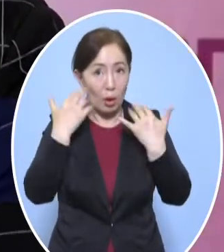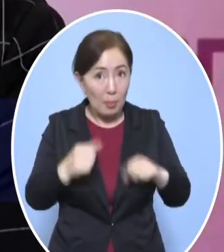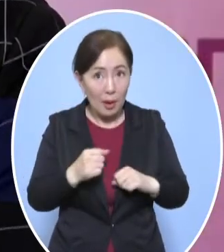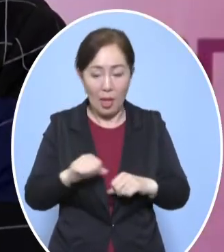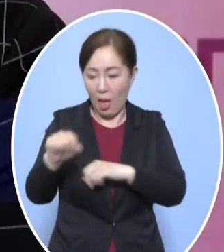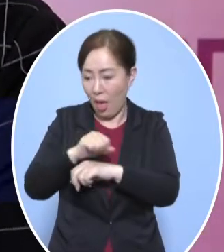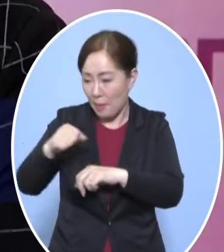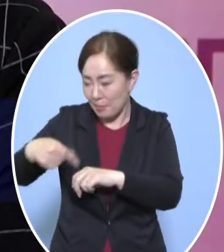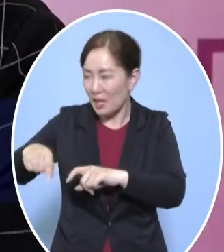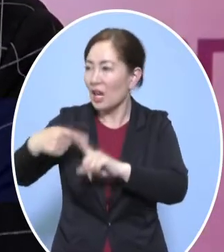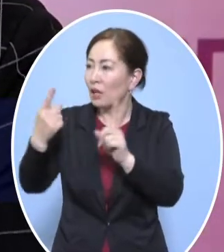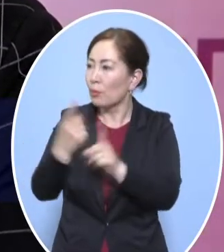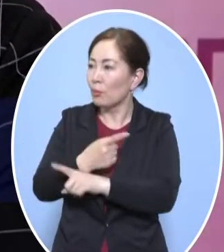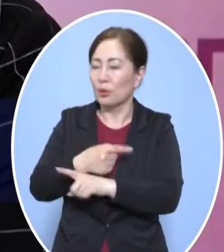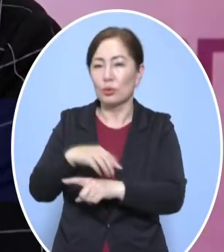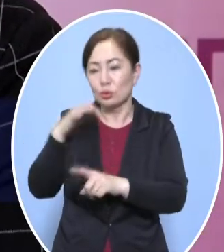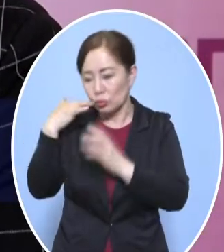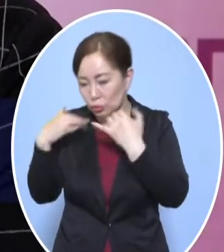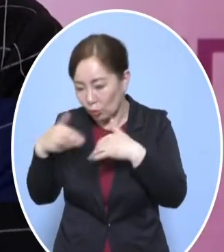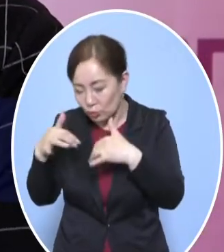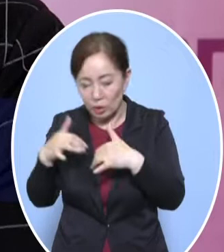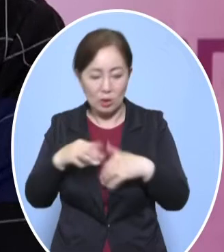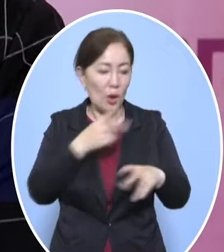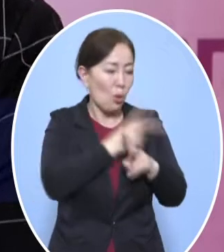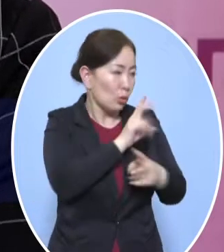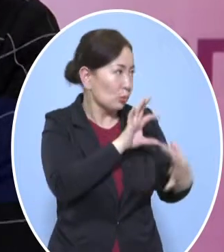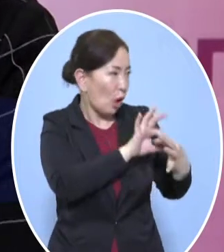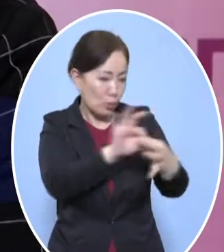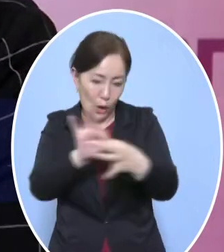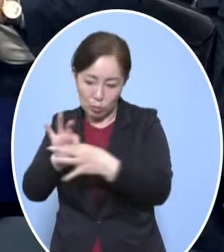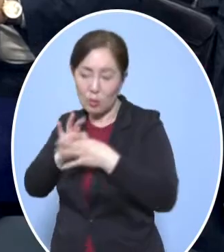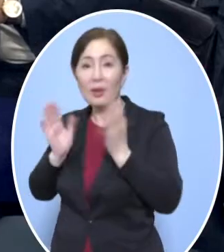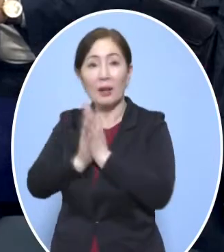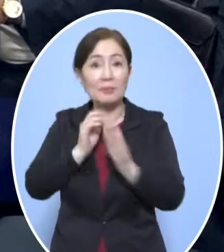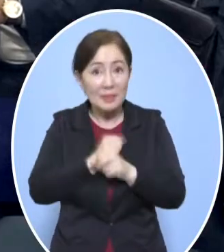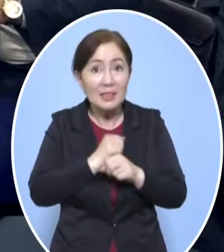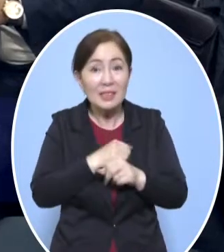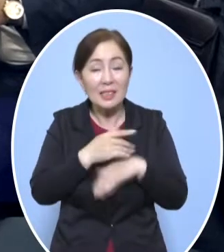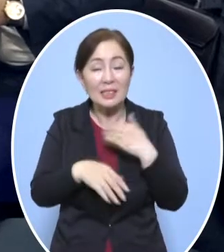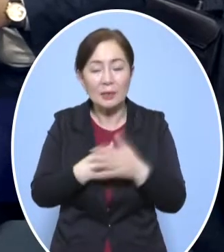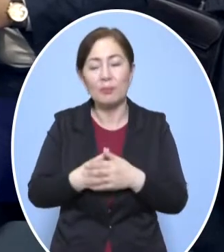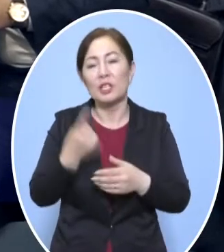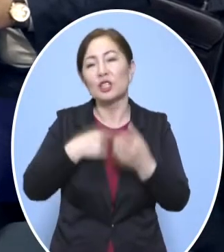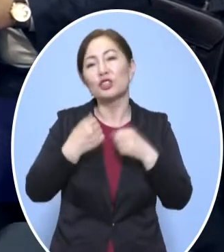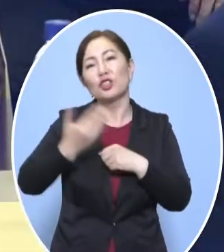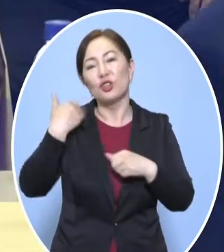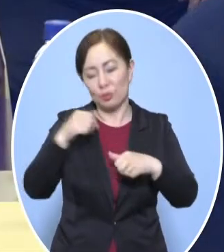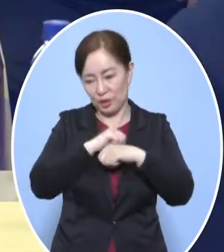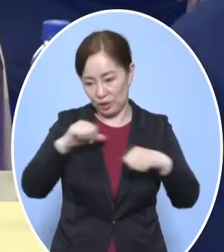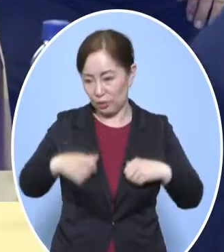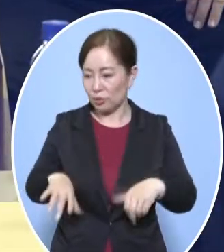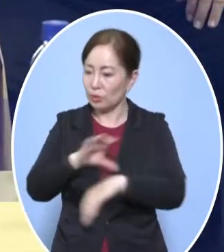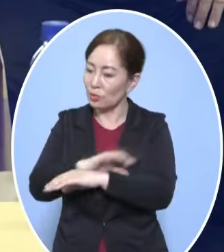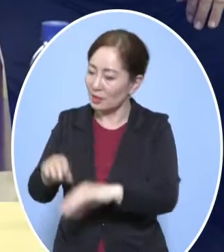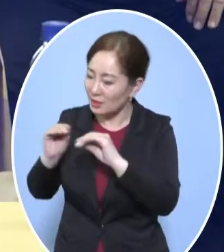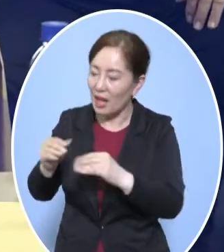байгуулад аймгийн гэмтэргээс урьдсан сэргийлэх зөвлөл, хууль эрх зүйн хилцтэйгээ одоо холбоотой нэгт холбоотой ажиллаж бид нар бол нотлон иргэдийн